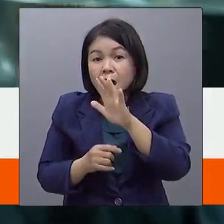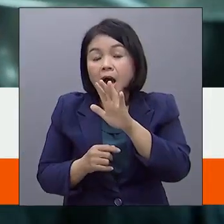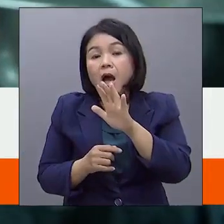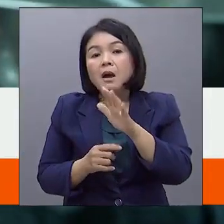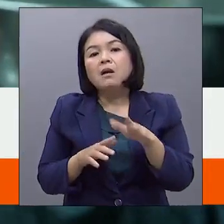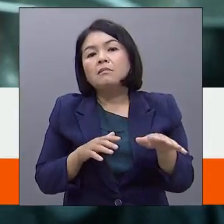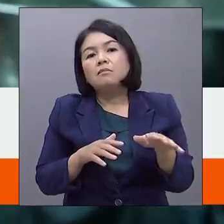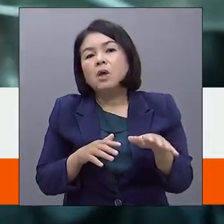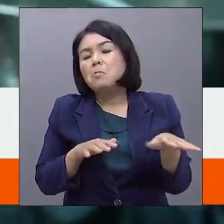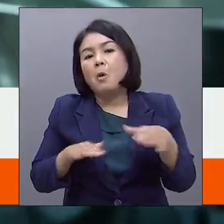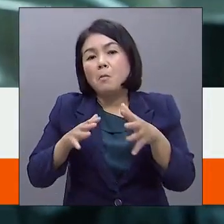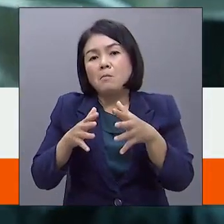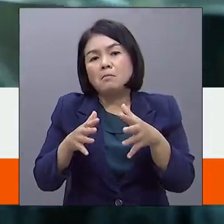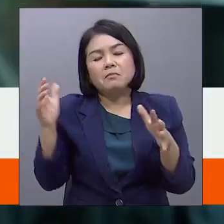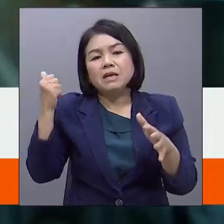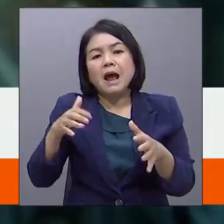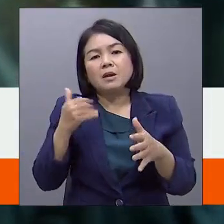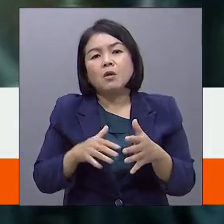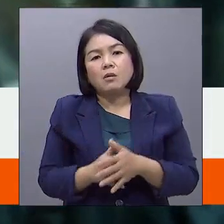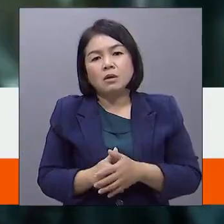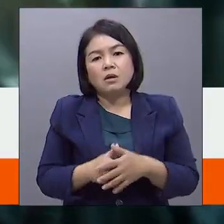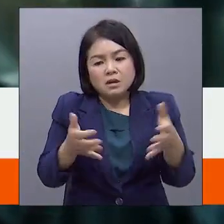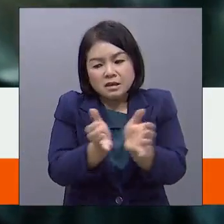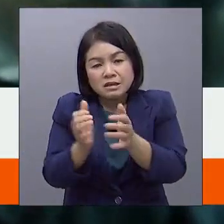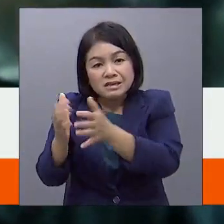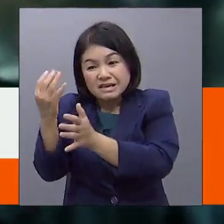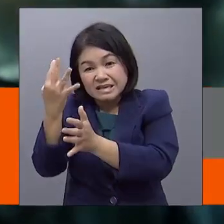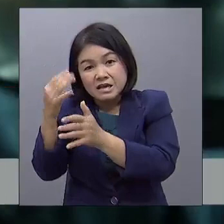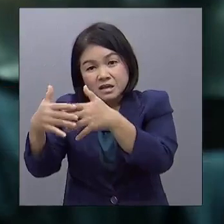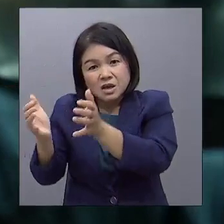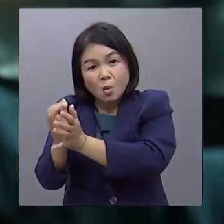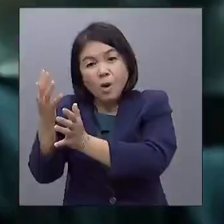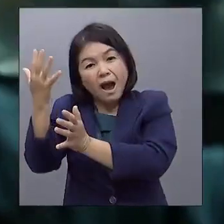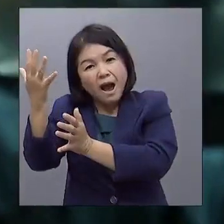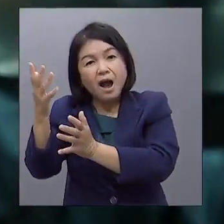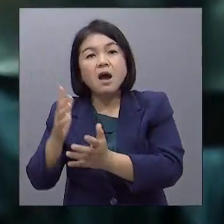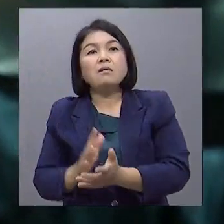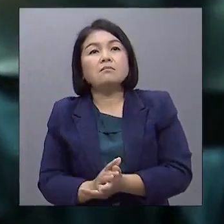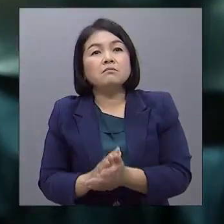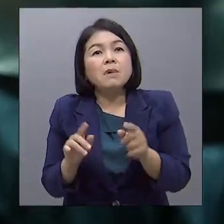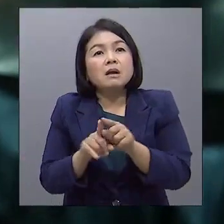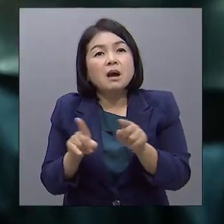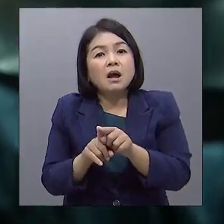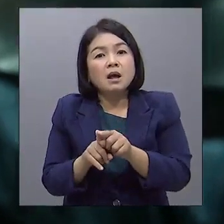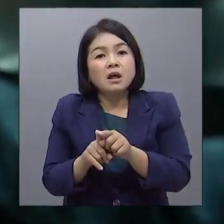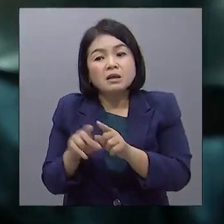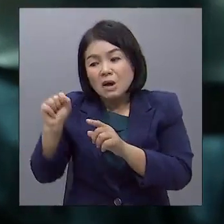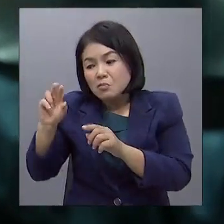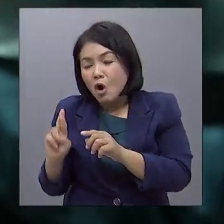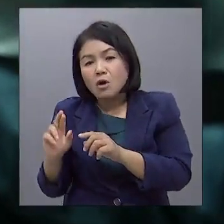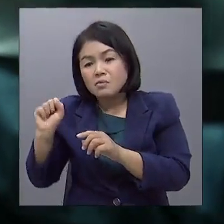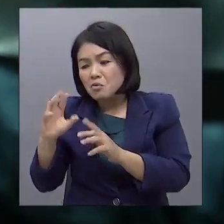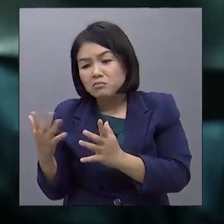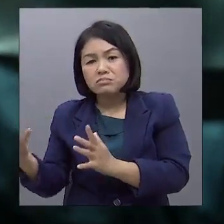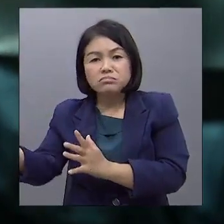ช้วันละกี่ถังล่ะลงแล้ววันละ4 5ถังมันก็ใช้อย่างนี้มันเตรียมไม่ได้หรอก 4-5 ถัง